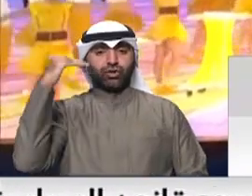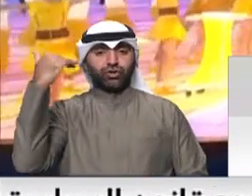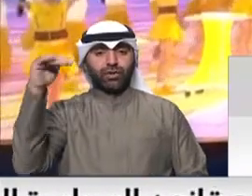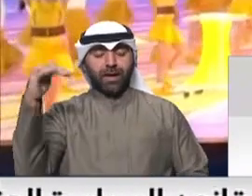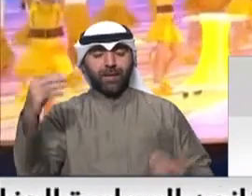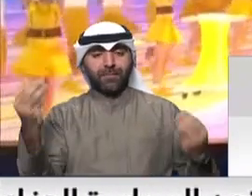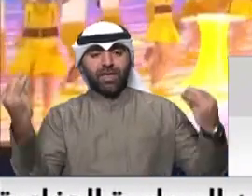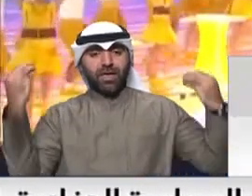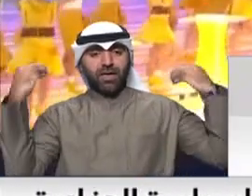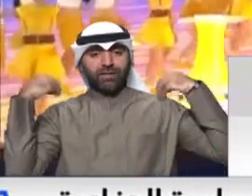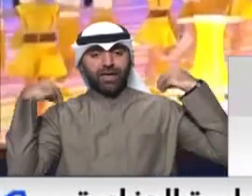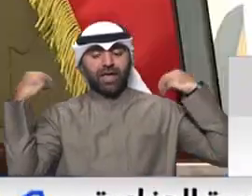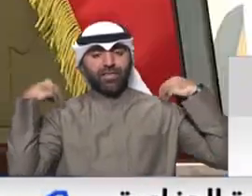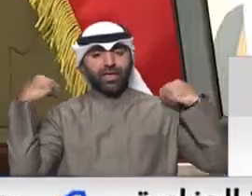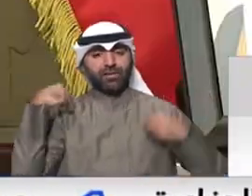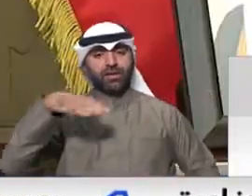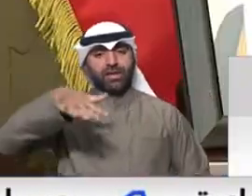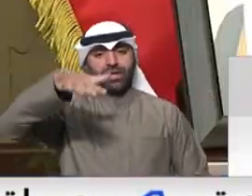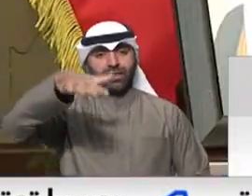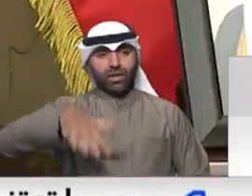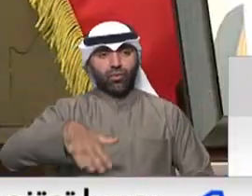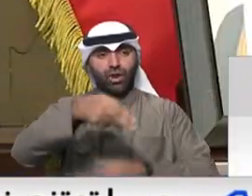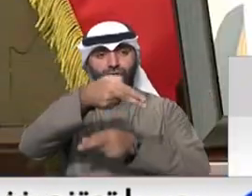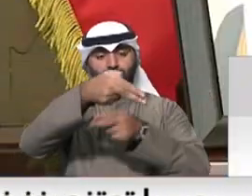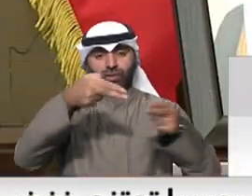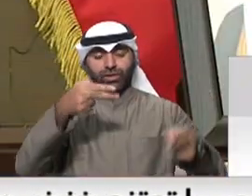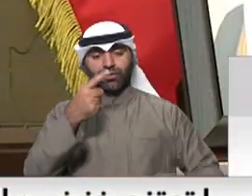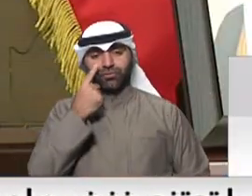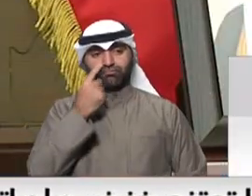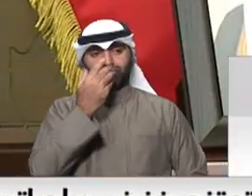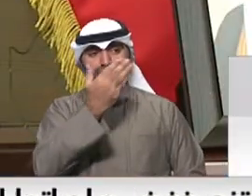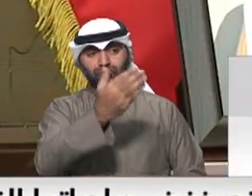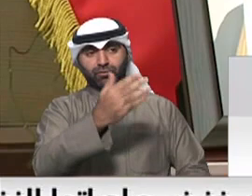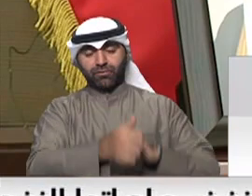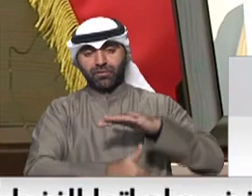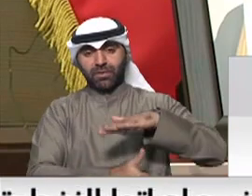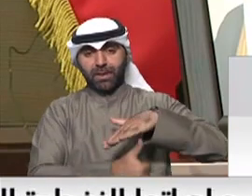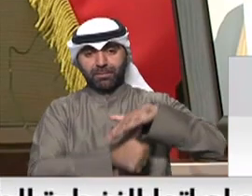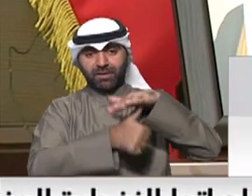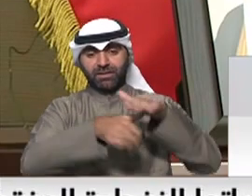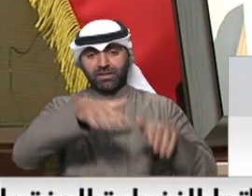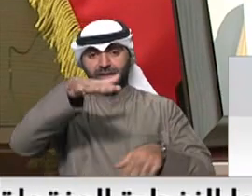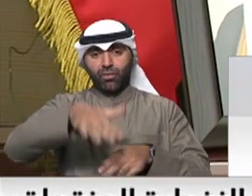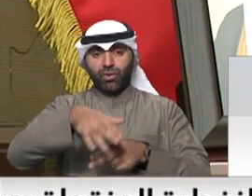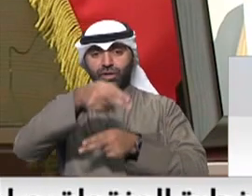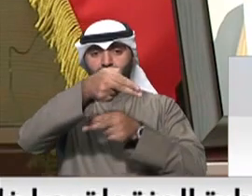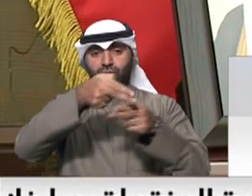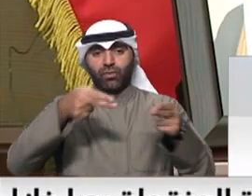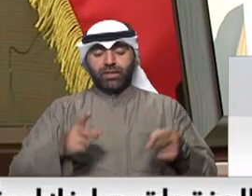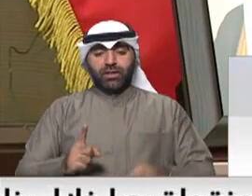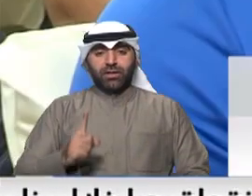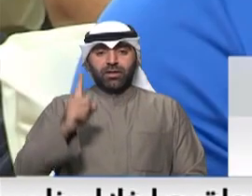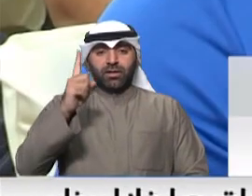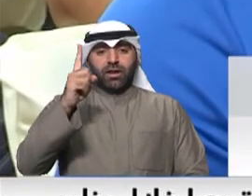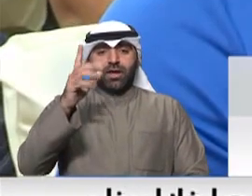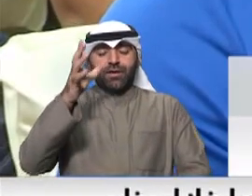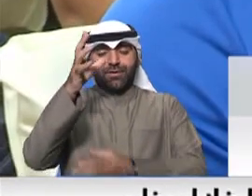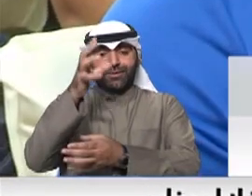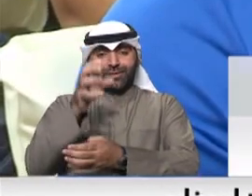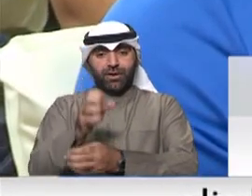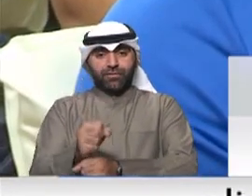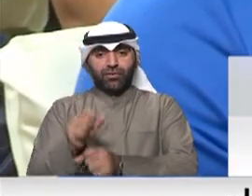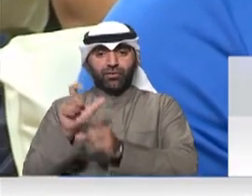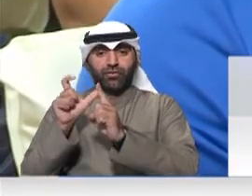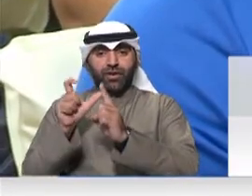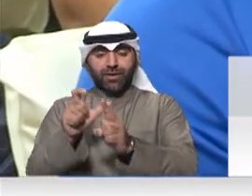عونا وداعما للشباب والرياضيين الكويتيين قبل انطلاق الالعاب وكان لحضور سموه حفظه